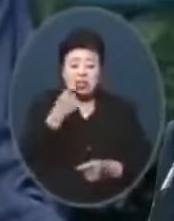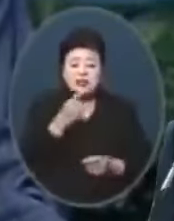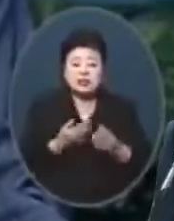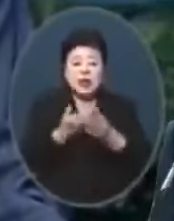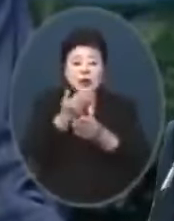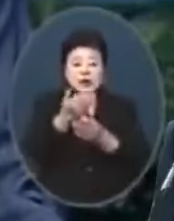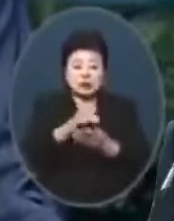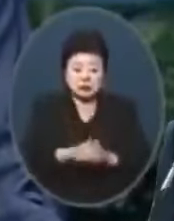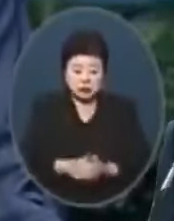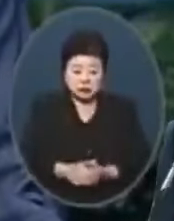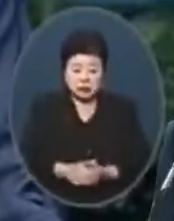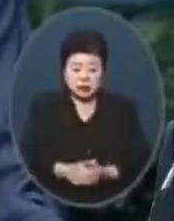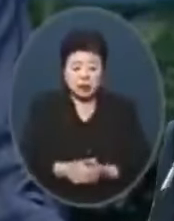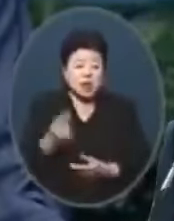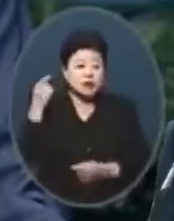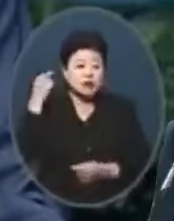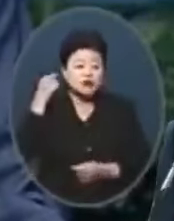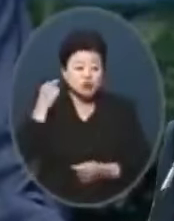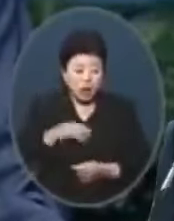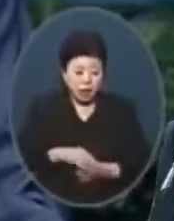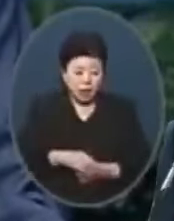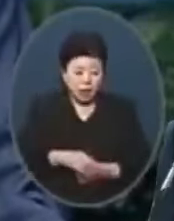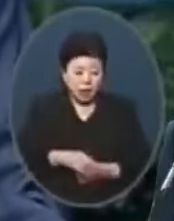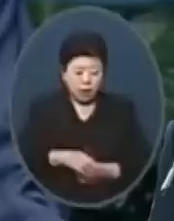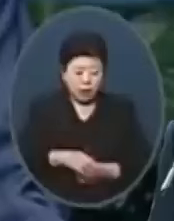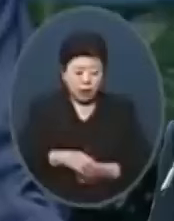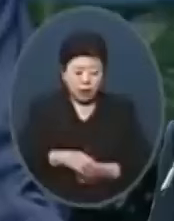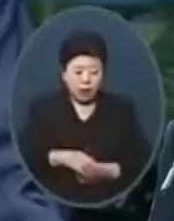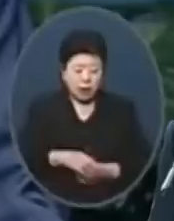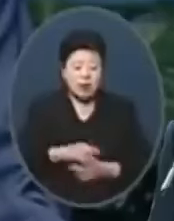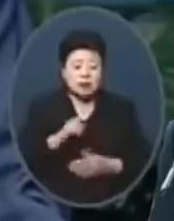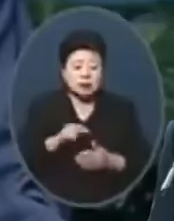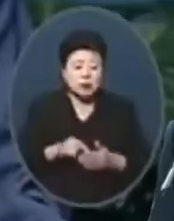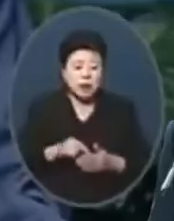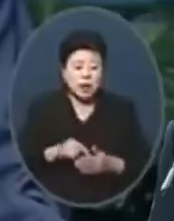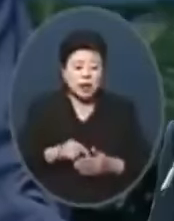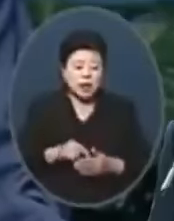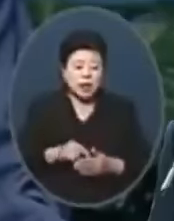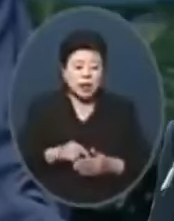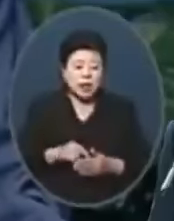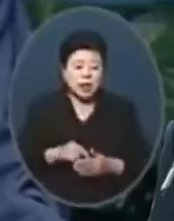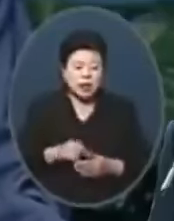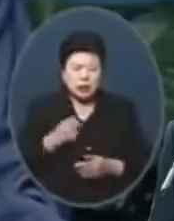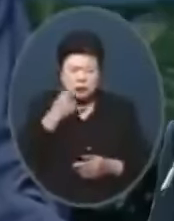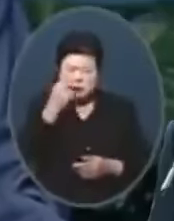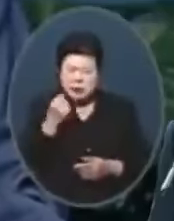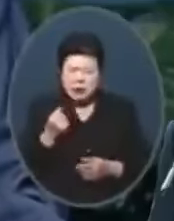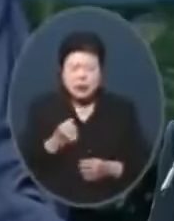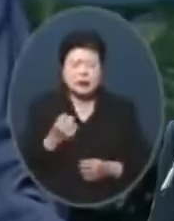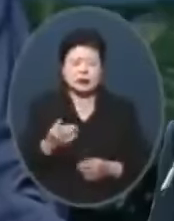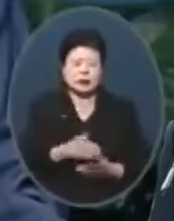나와서 자기 귀로 들어와서 듣는 그 속을 썩게 만들어주는 것입니다.